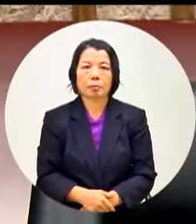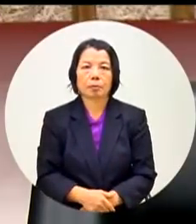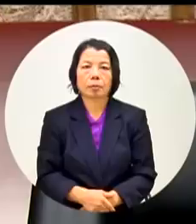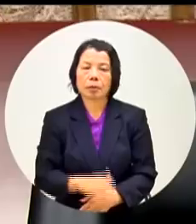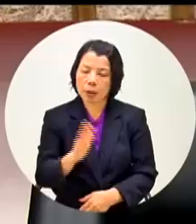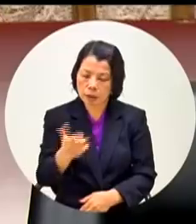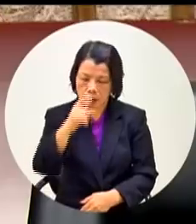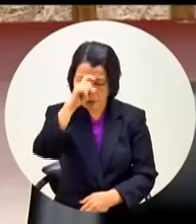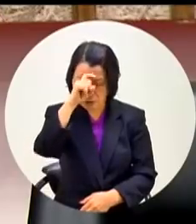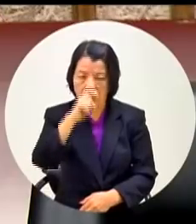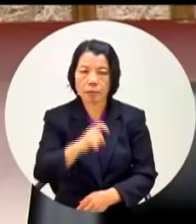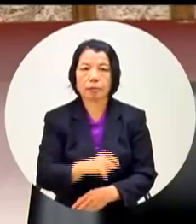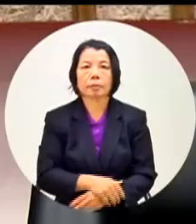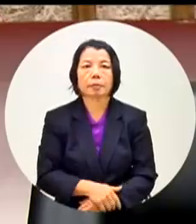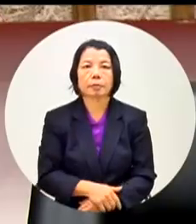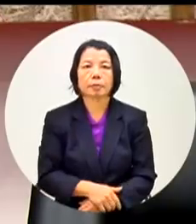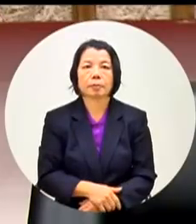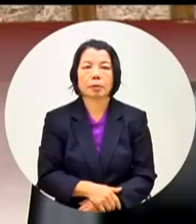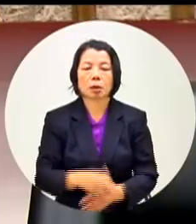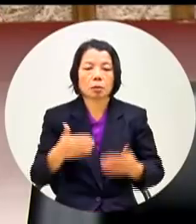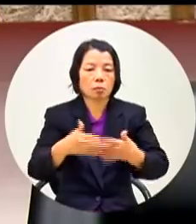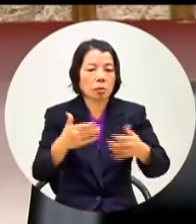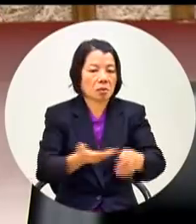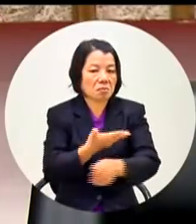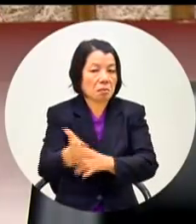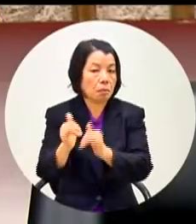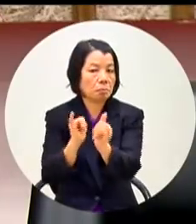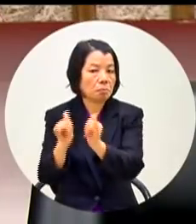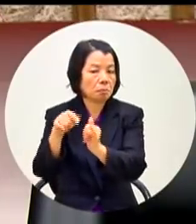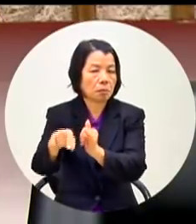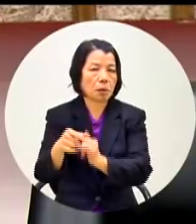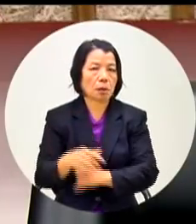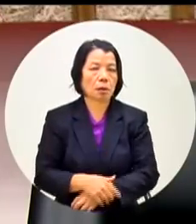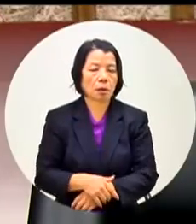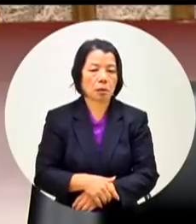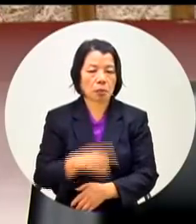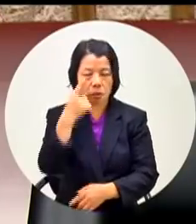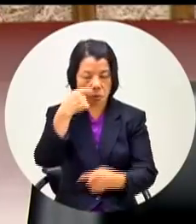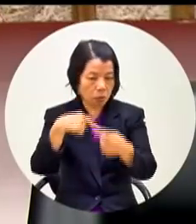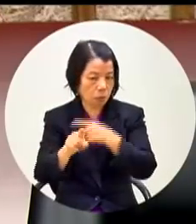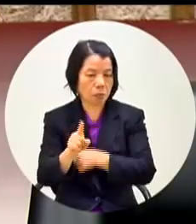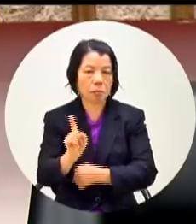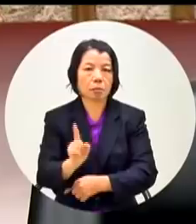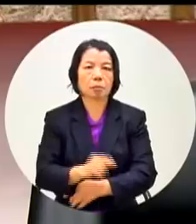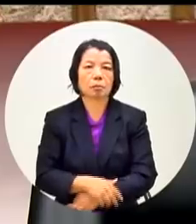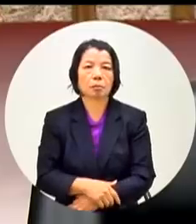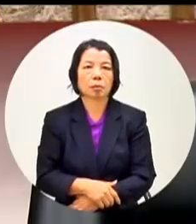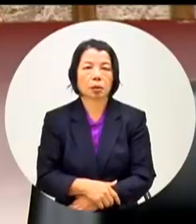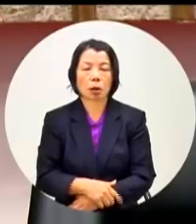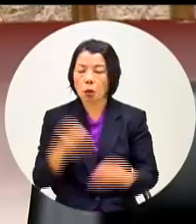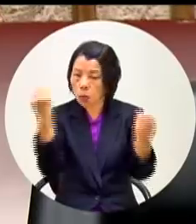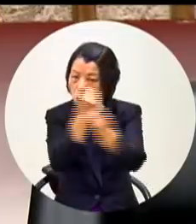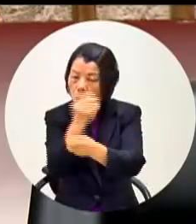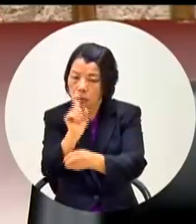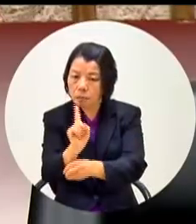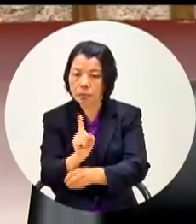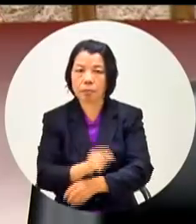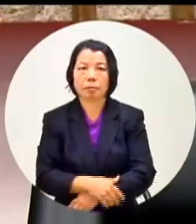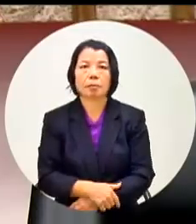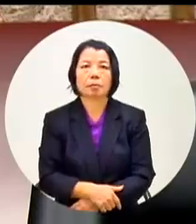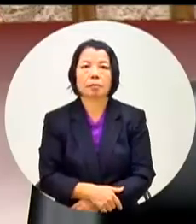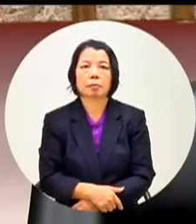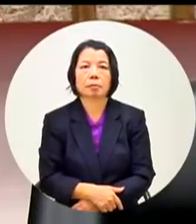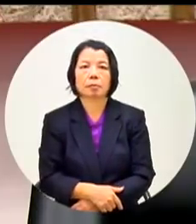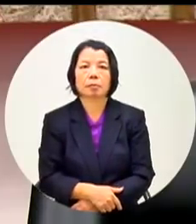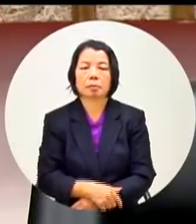不要让市民去误解了。 对，在运中了。 重要的意